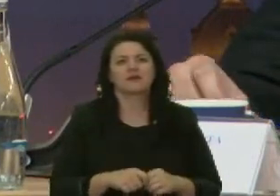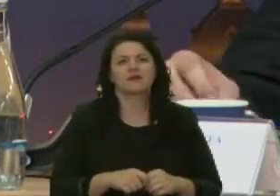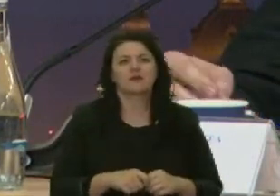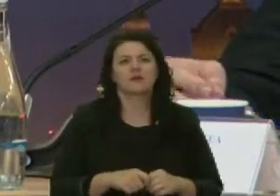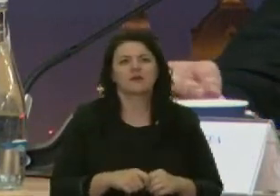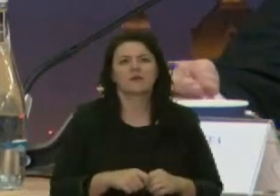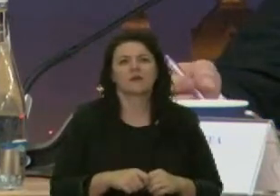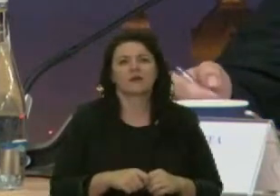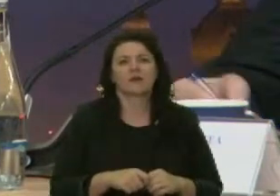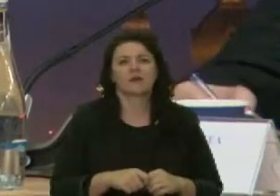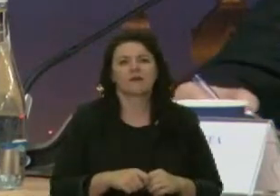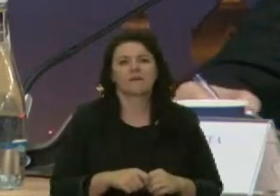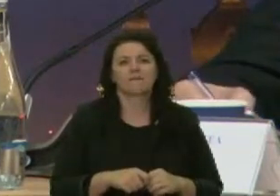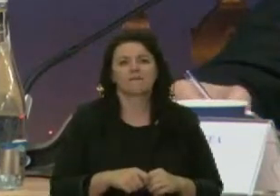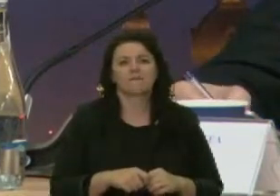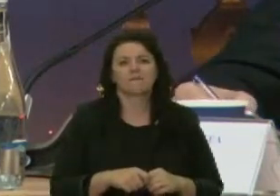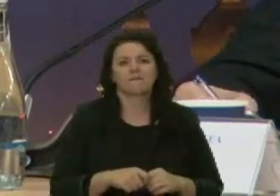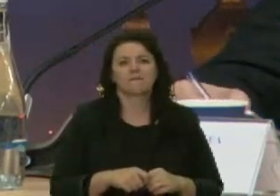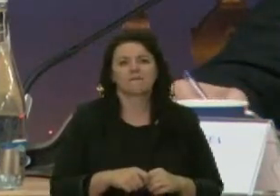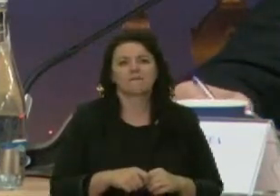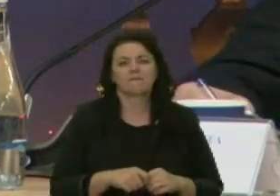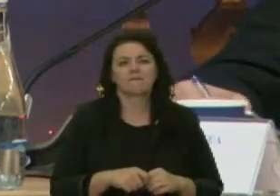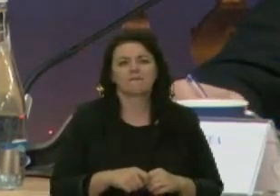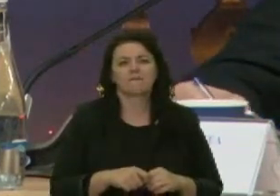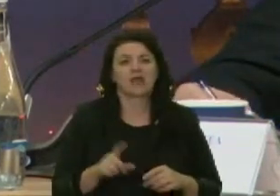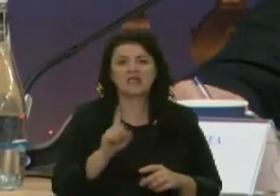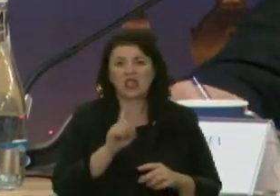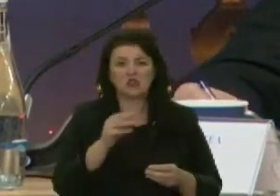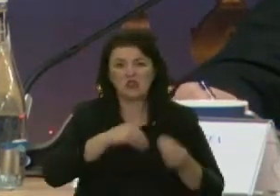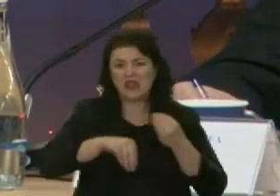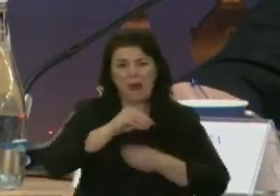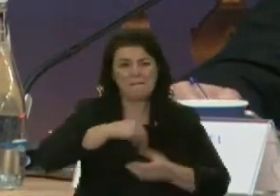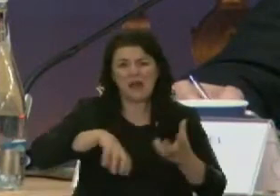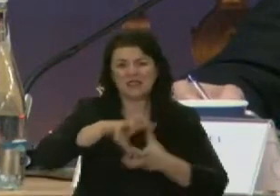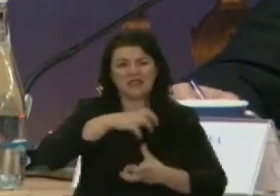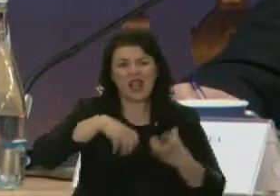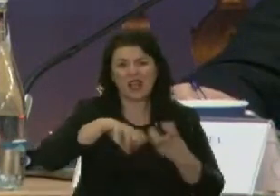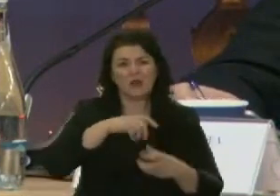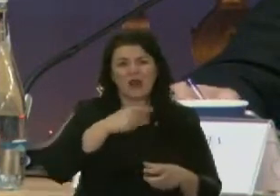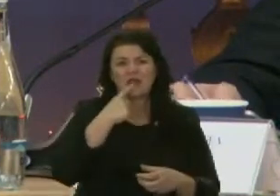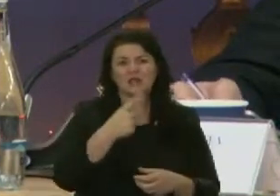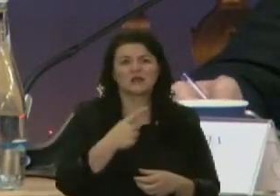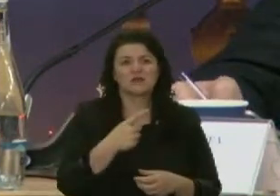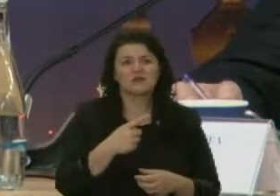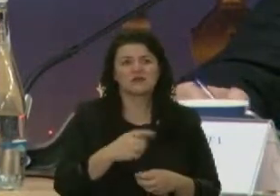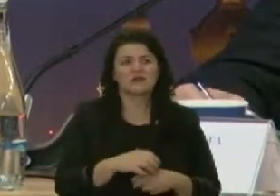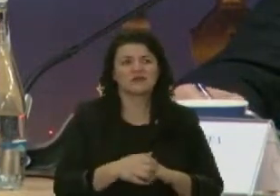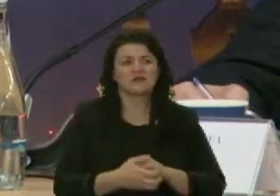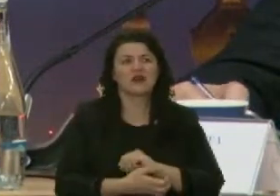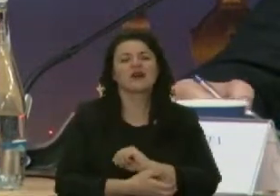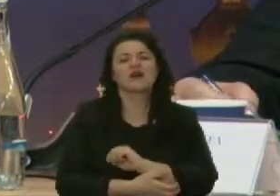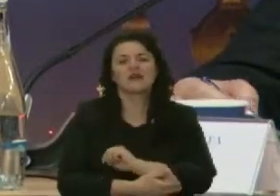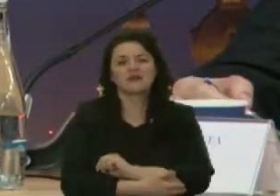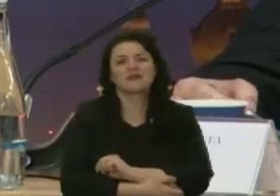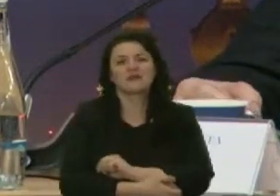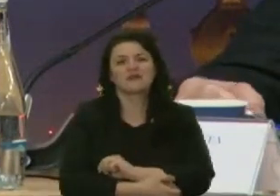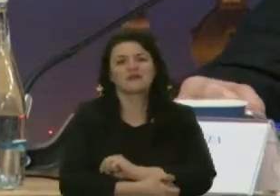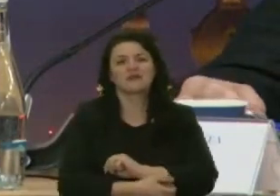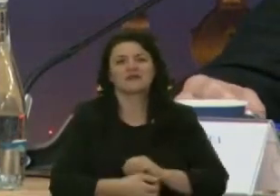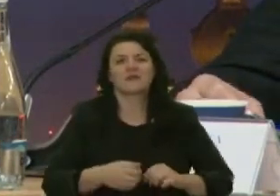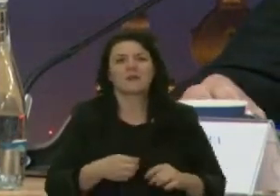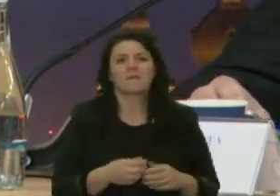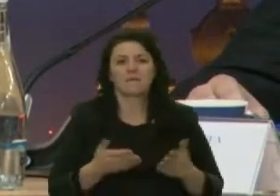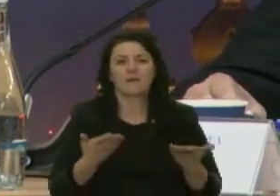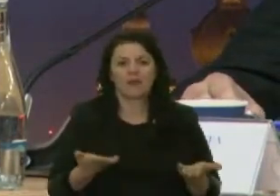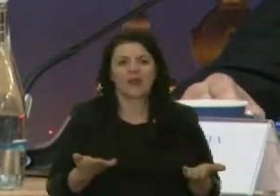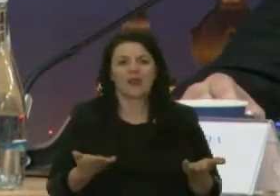valorile culturale să ne respectăm statuile să nu ne amestecăm să spunem lasă pe români să și înmormânteze să jelească un pic că nu i nimic o sta pe jos